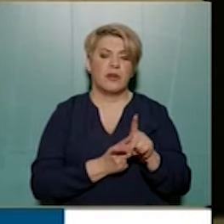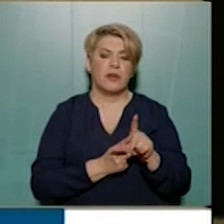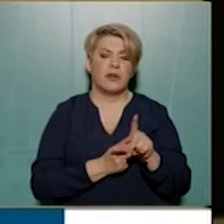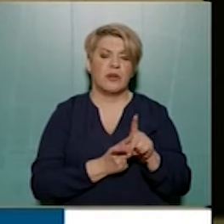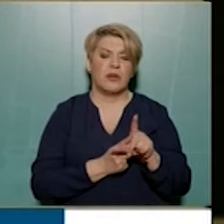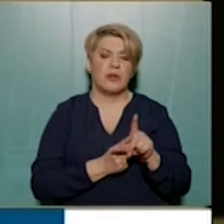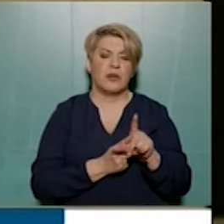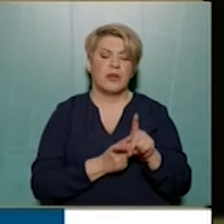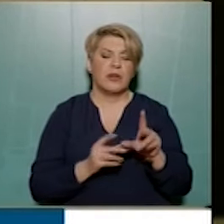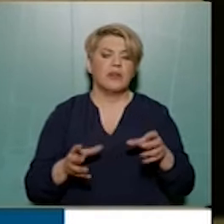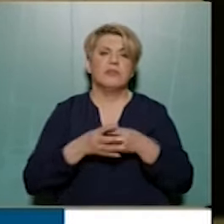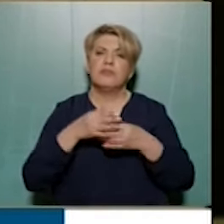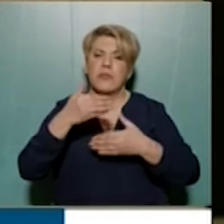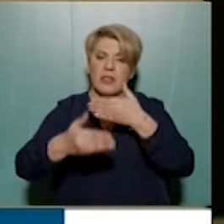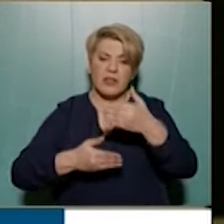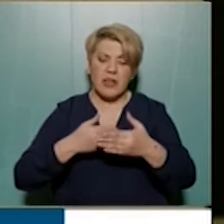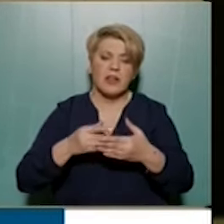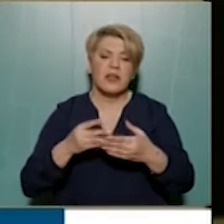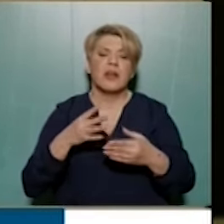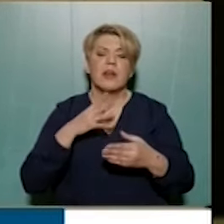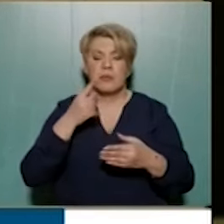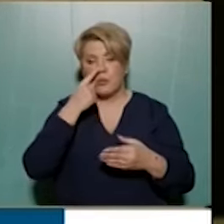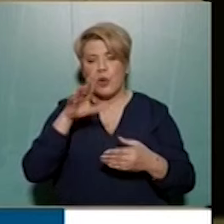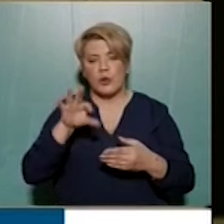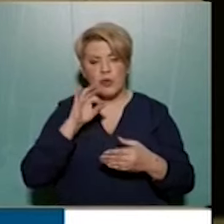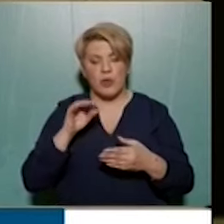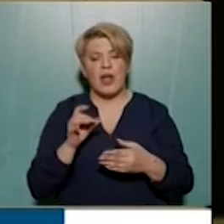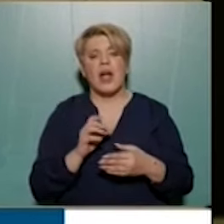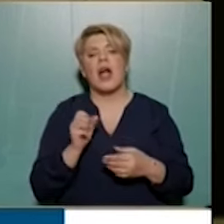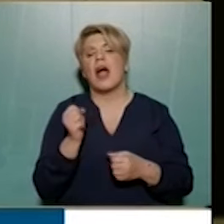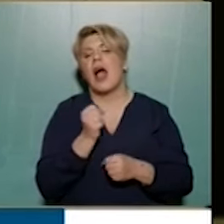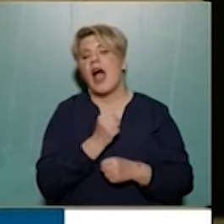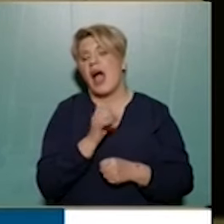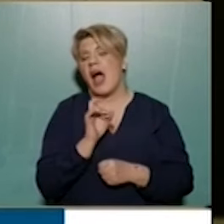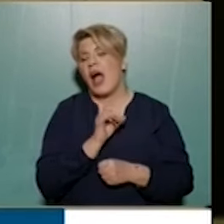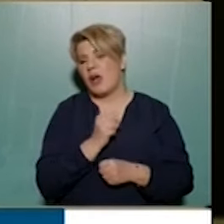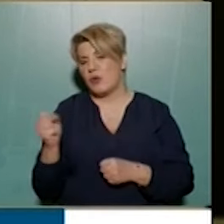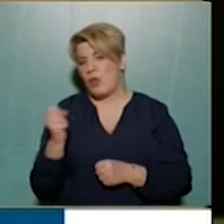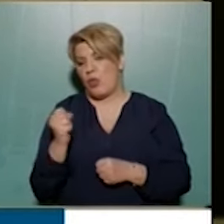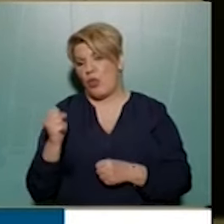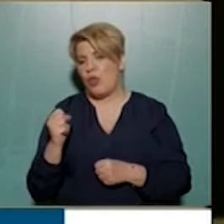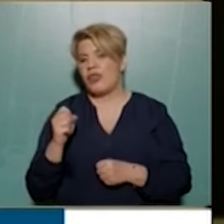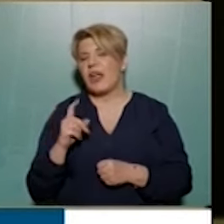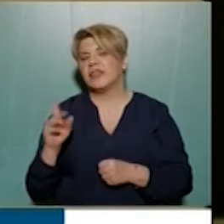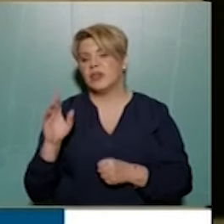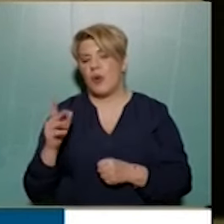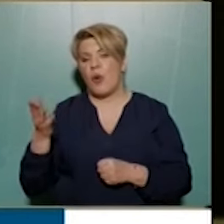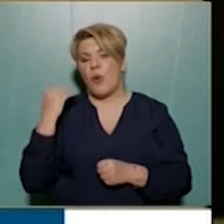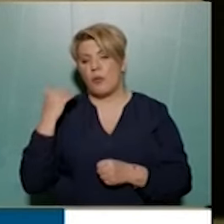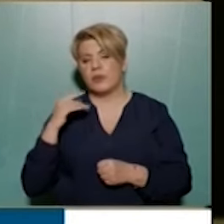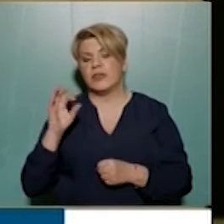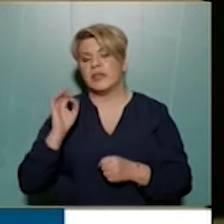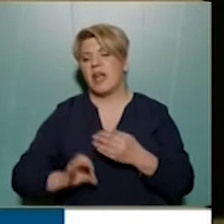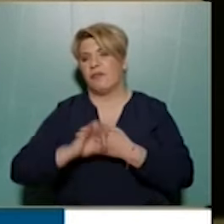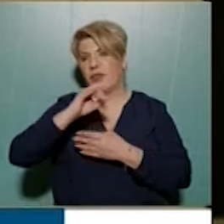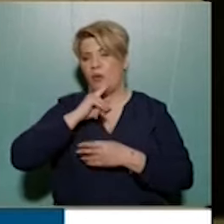και στις κινηματικές αυτές διαδικασίες, αλλά προτιμότερο είναι ένα ακροδεξιό φασιστικό κόμμα, τρίτο κόμμα, όπως ήταν παλιότερα ίσως η